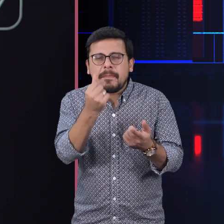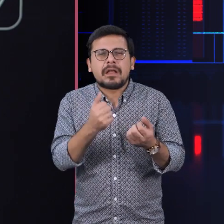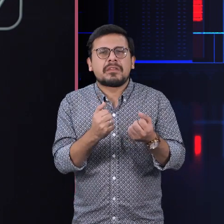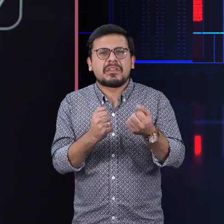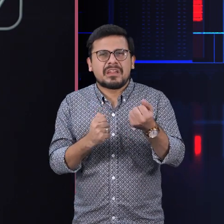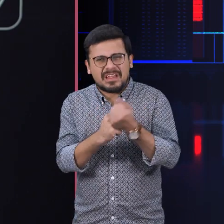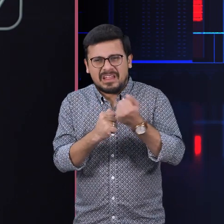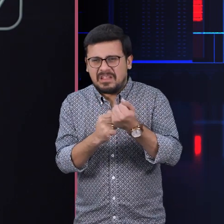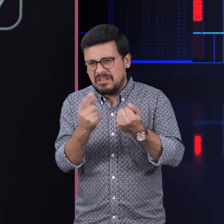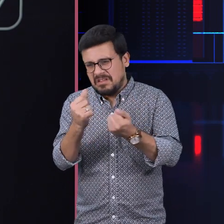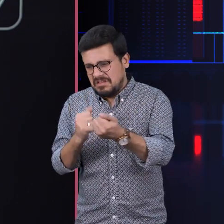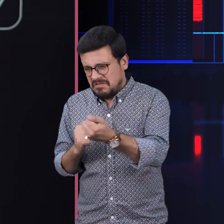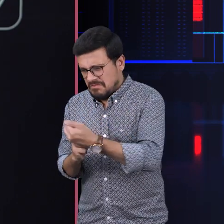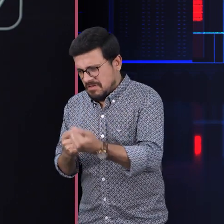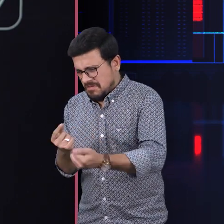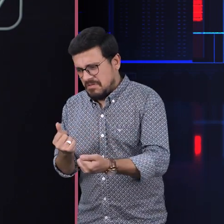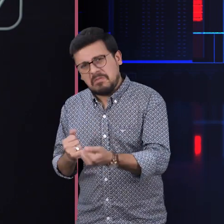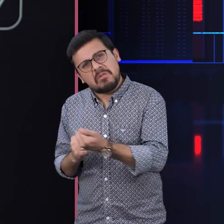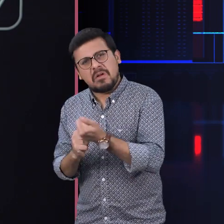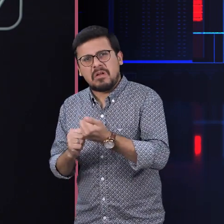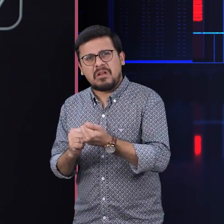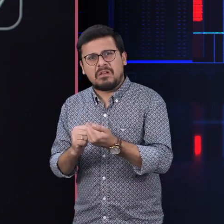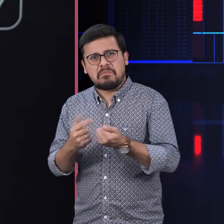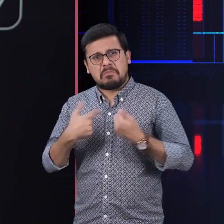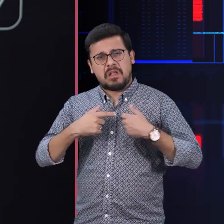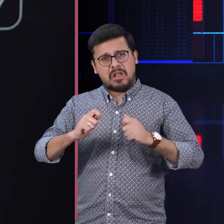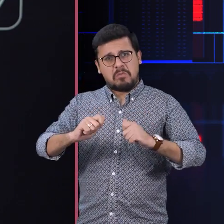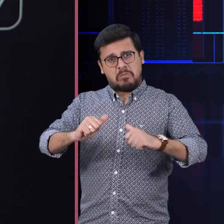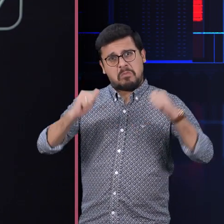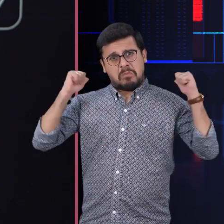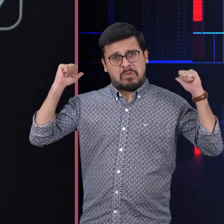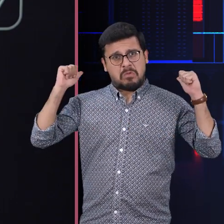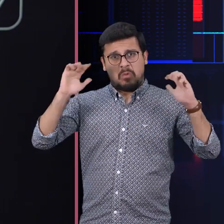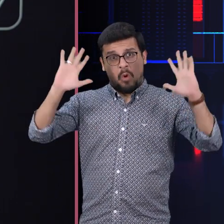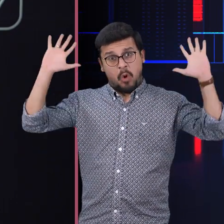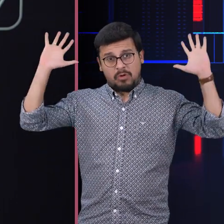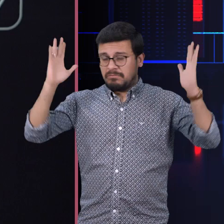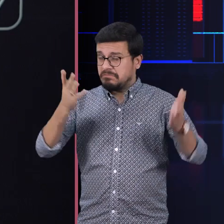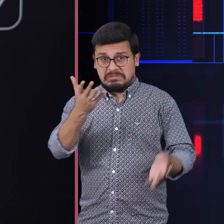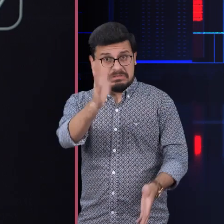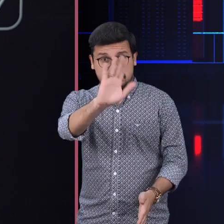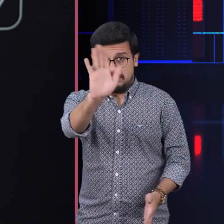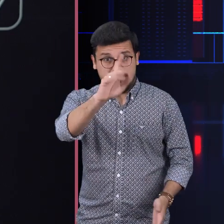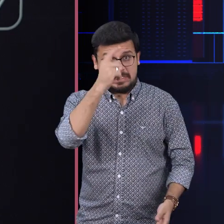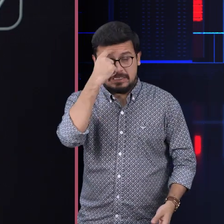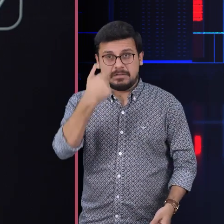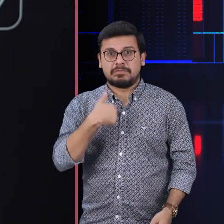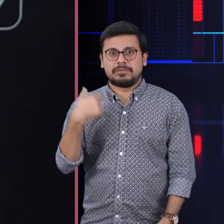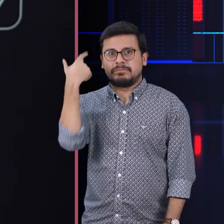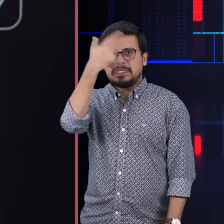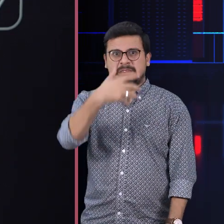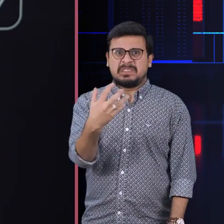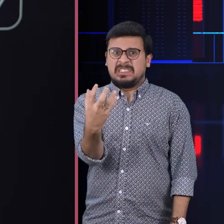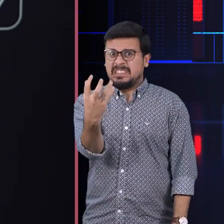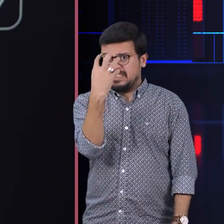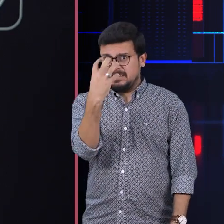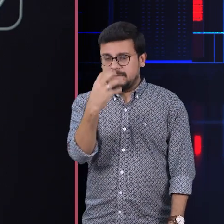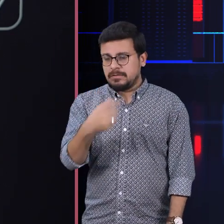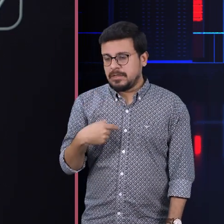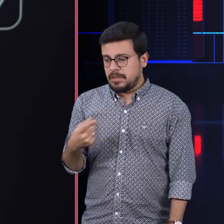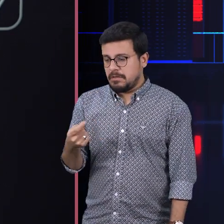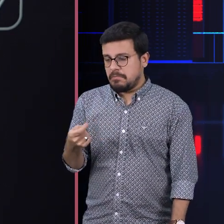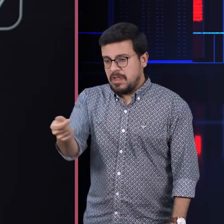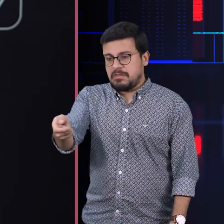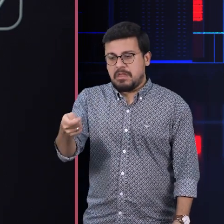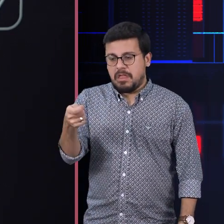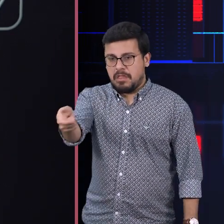کا جوش ہے نا, آپ نے اگلے کا جوش جگانا ہے. یہ نہیں ہے کہ آپ نے اس کو بالکل ختم کر دینا ہے